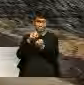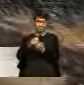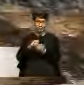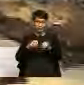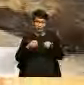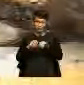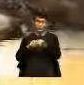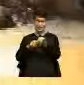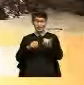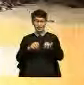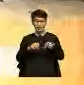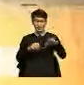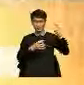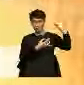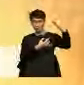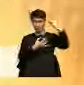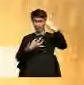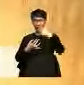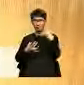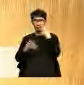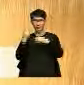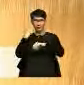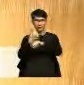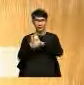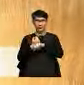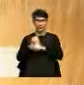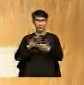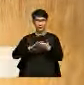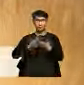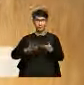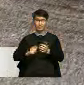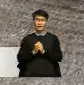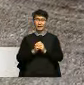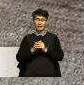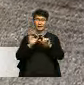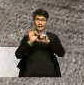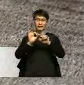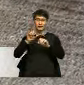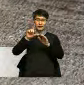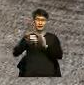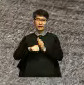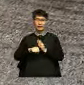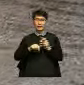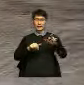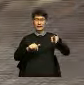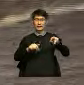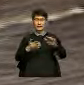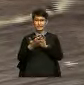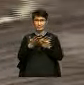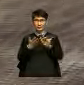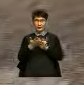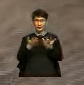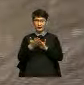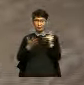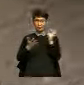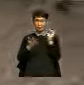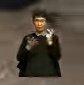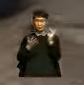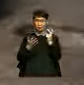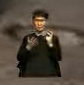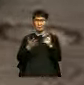분석과 무선 위치 추적 연구 등을 추진하고 있습니다. 올해 10월경에는 스마트 산림 곤충 사육동을